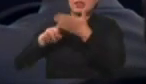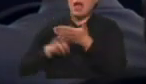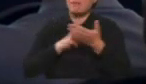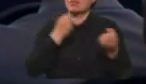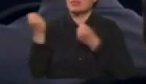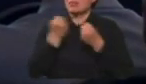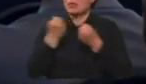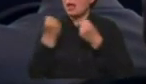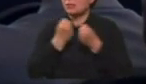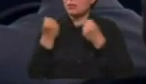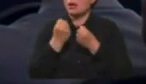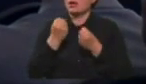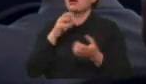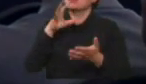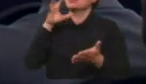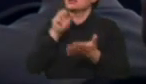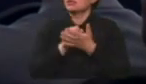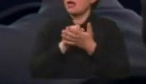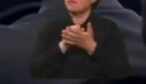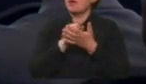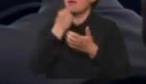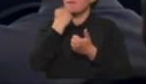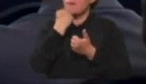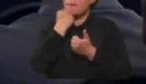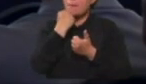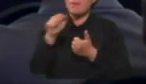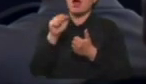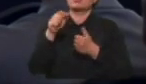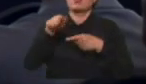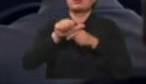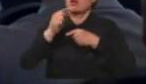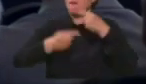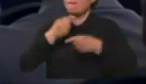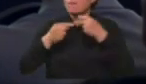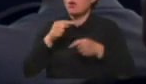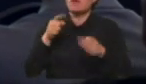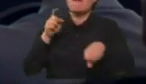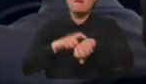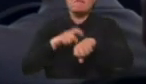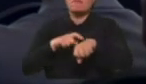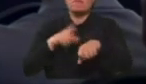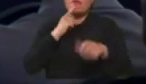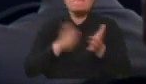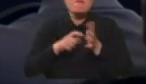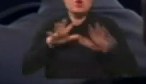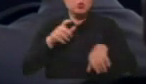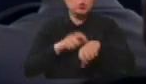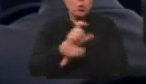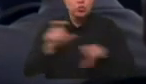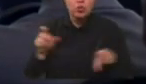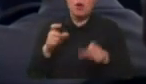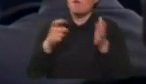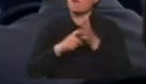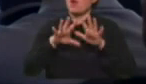transportowych zajmie po prostu bardzo, jest to proces bardzo czasochłonny, który wymaga bardzo